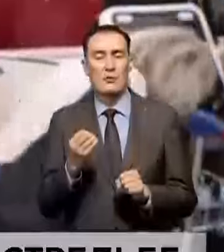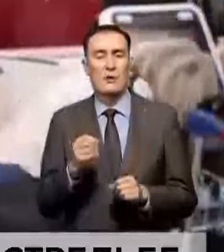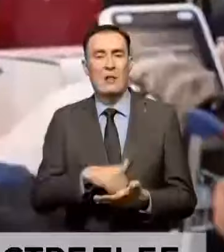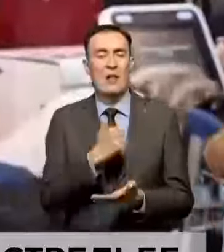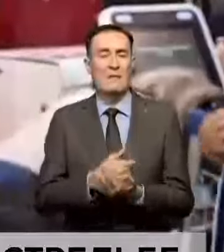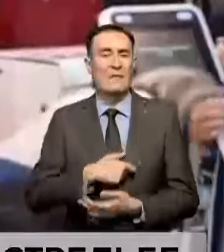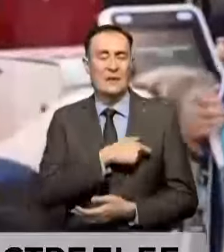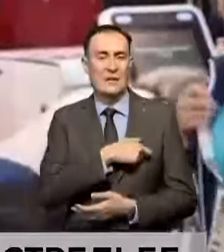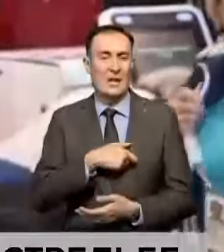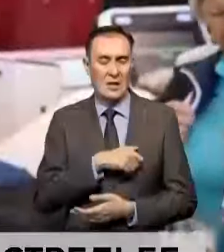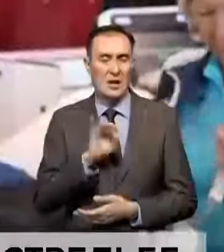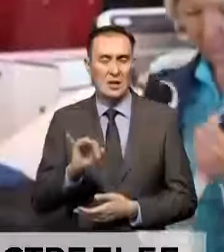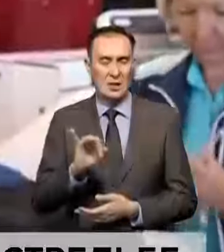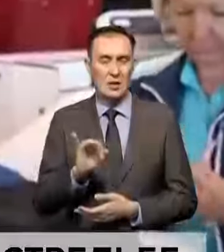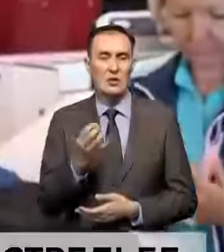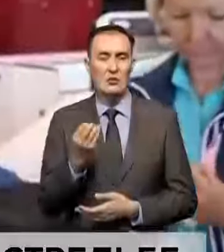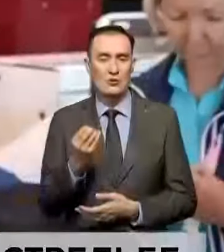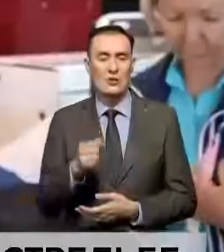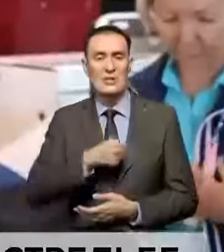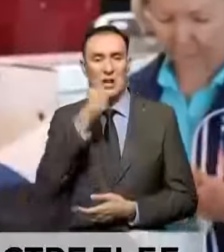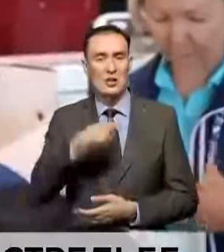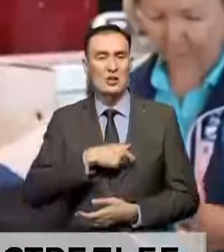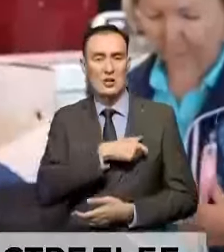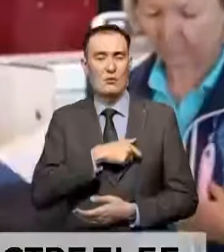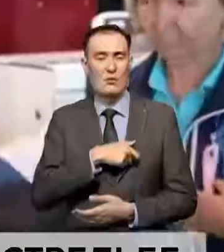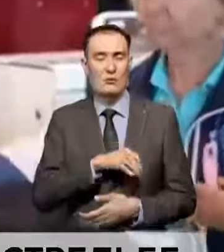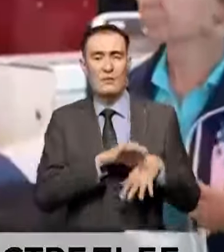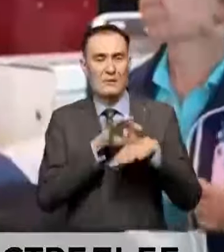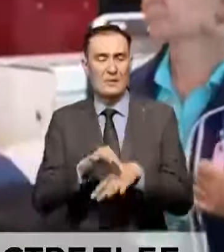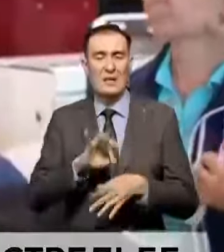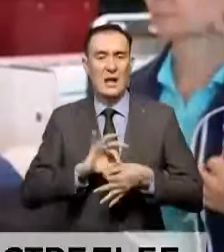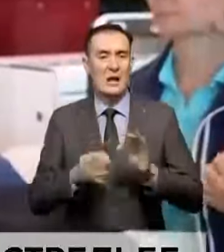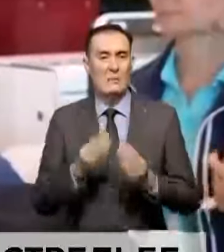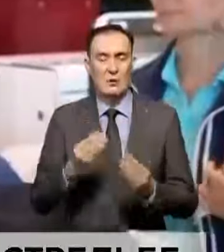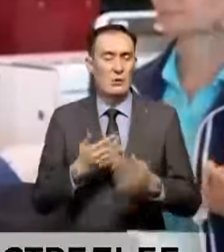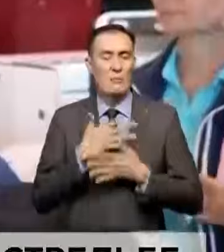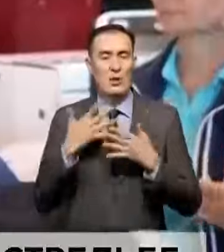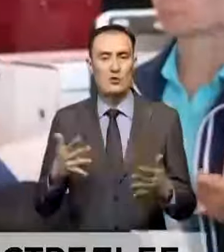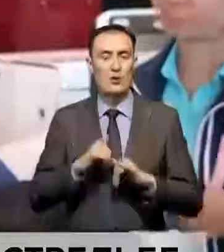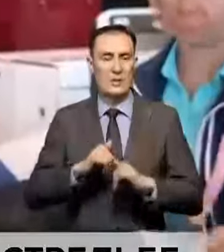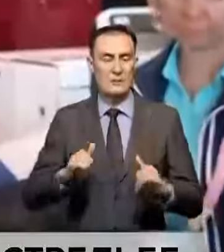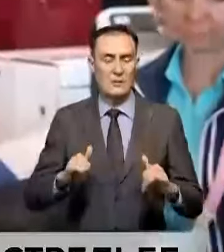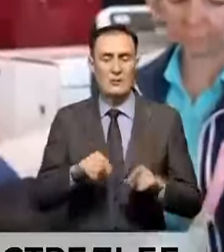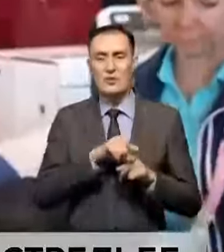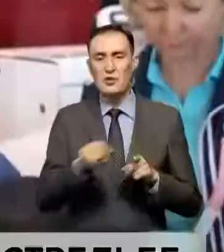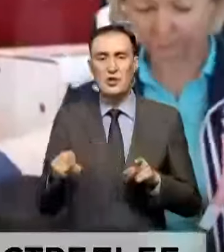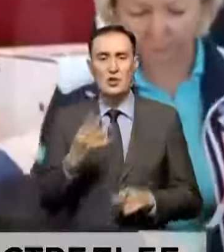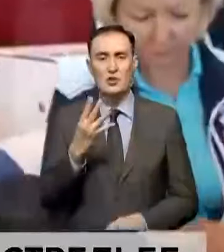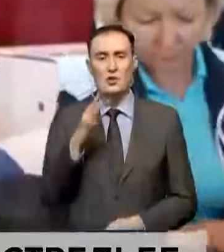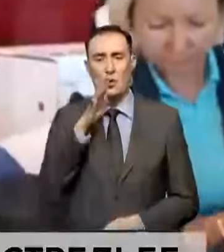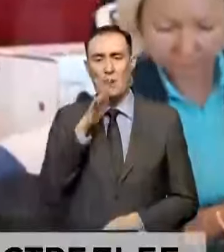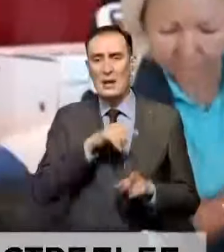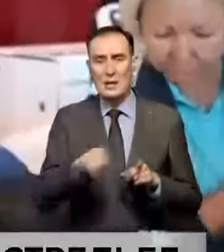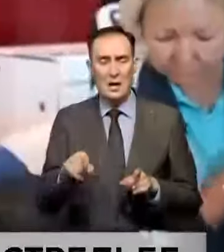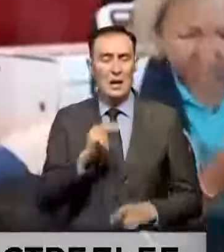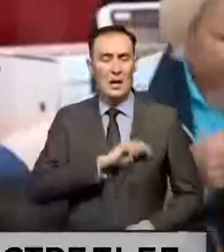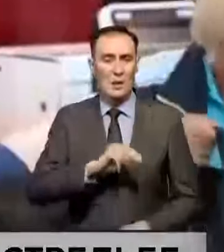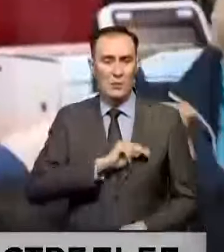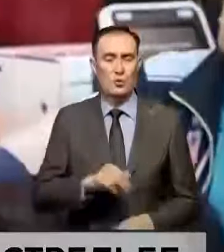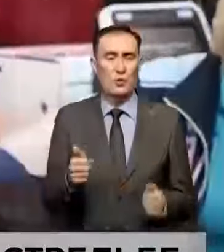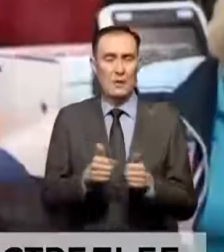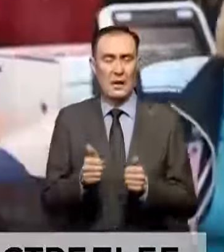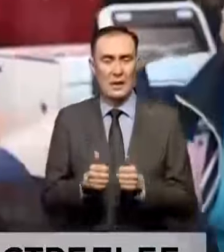на Олимпийские игры, но еще и старших тренеров. Что это большой толчок, потому что мы на протяжении 4 лет работаем бок